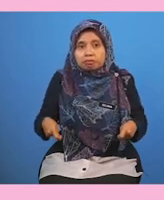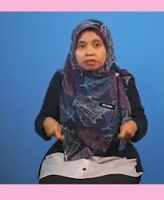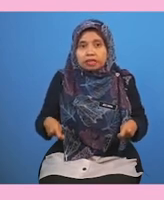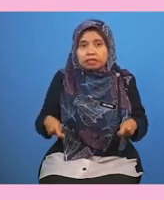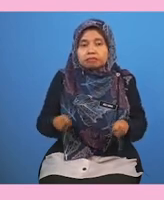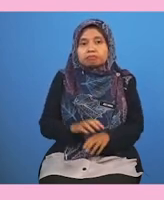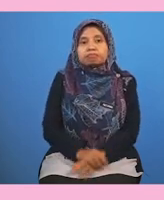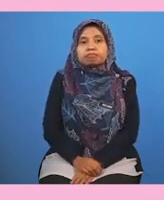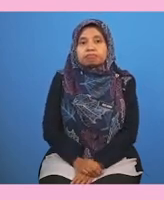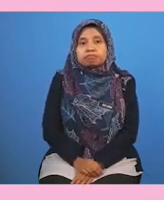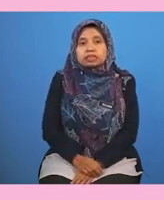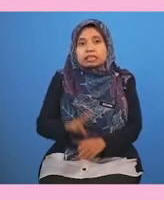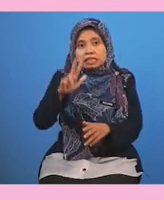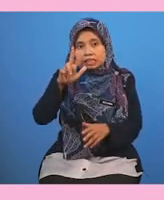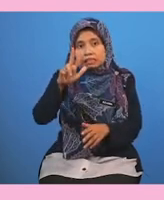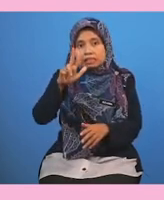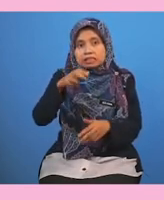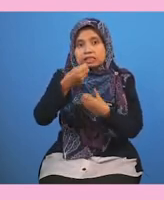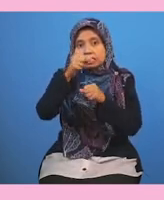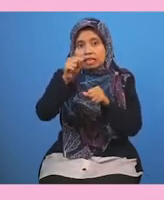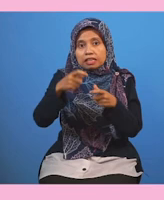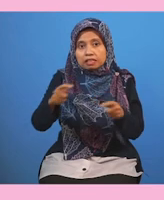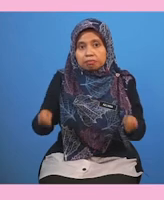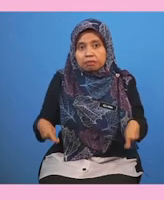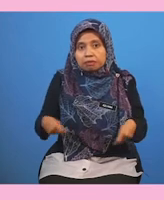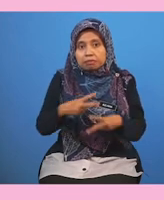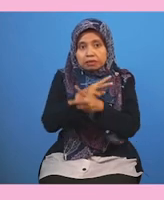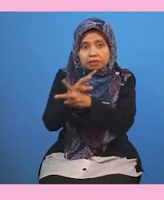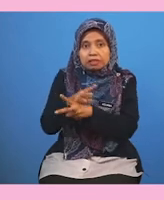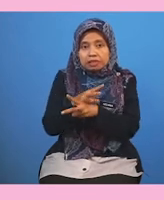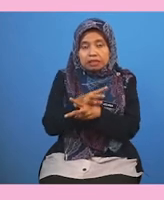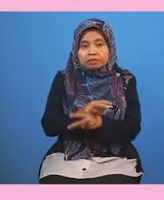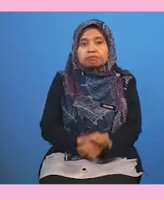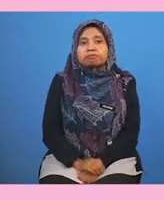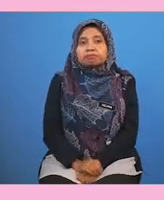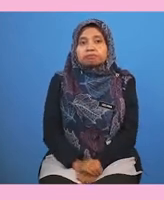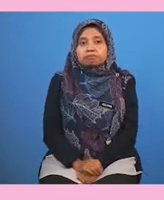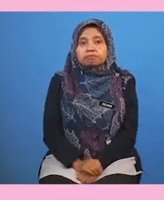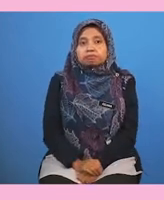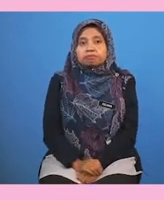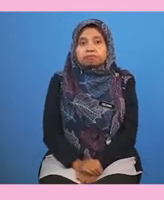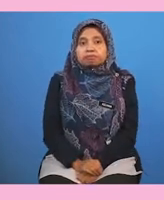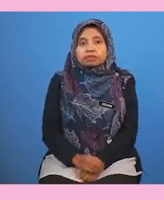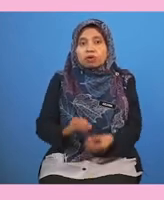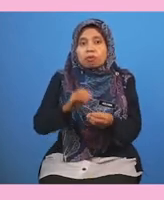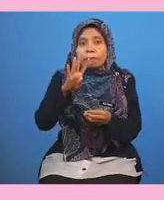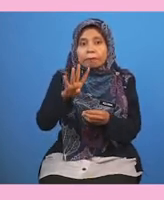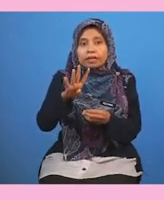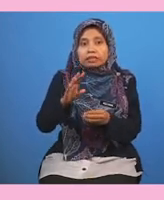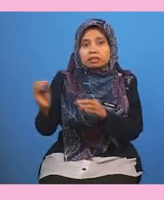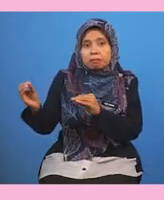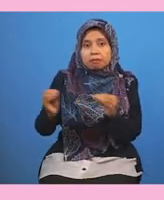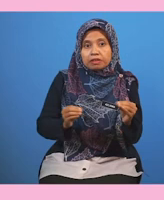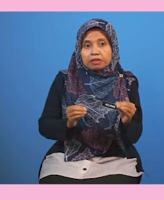tempat isolasi. Ketiga, penyediaan tempat penternakan dan media.